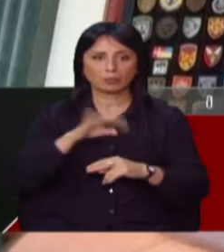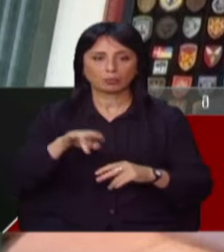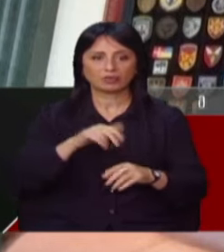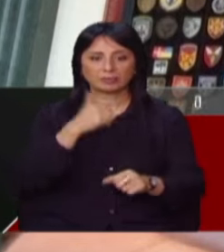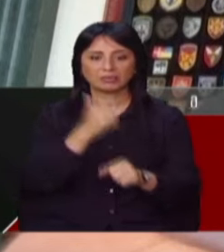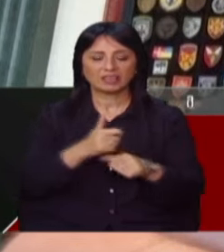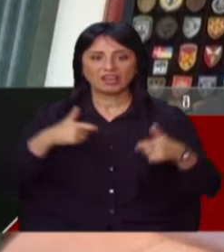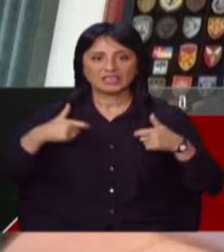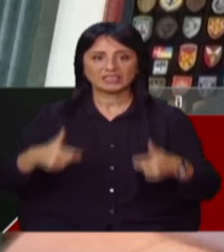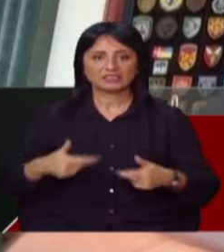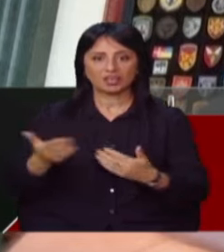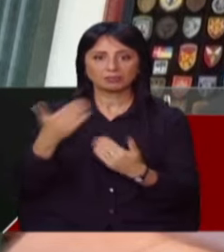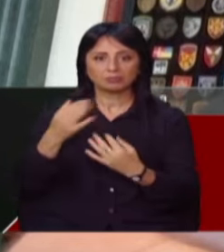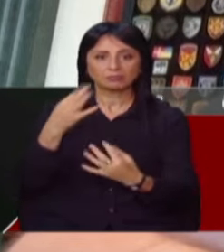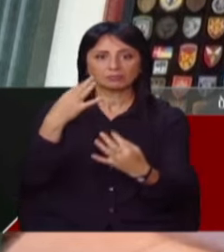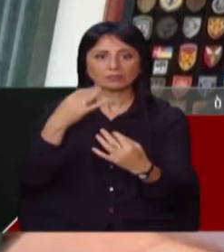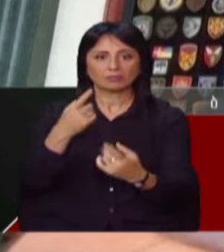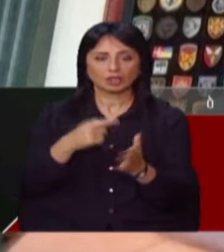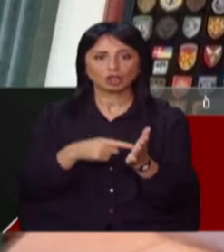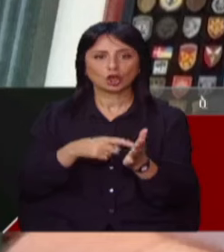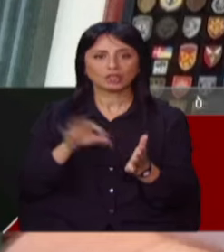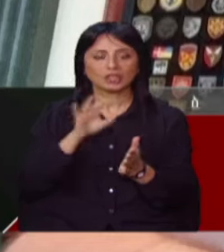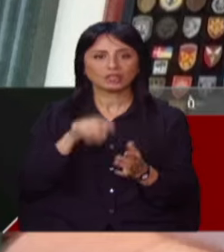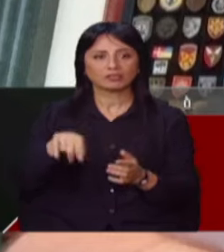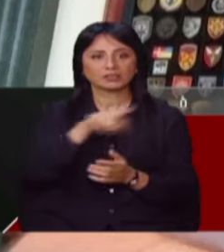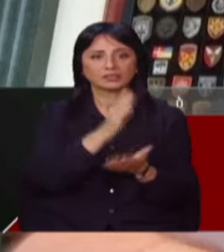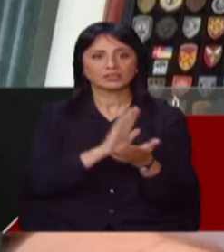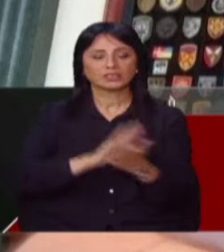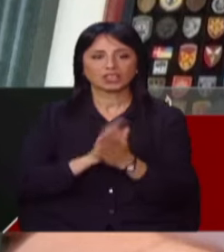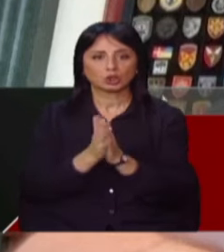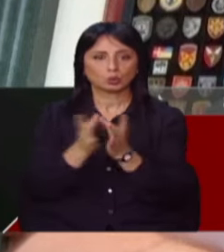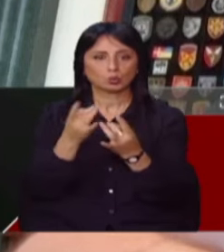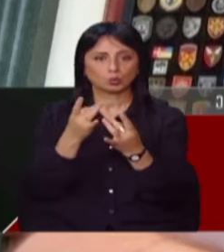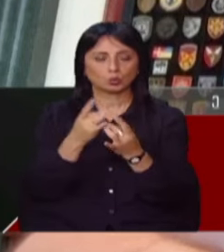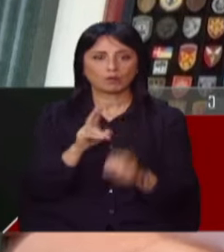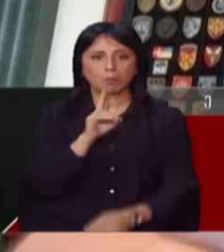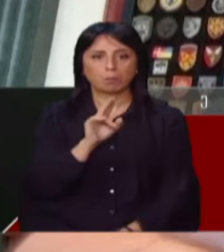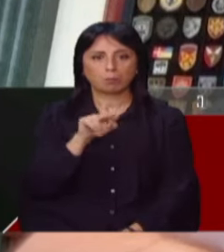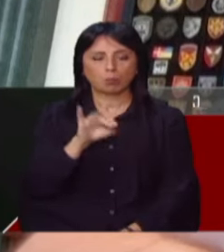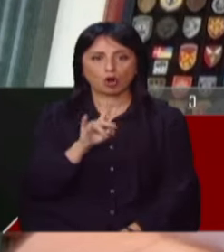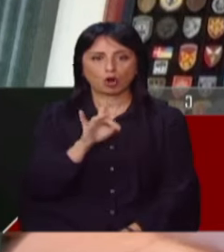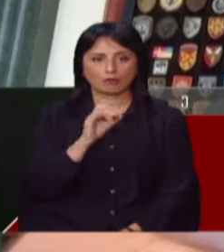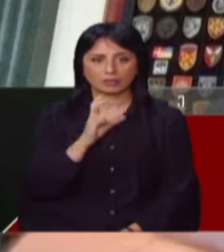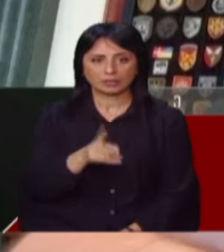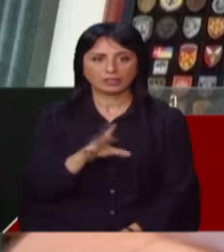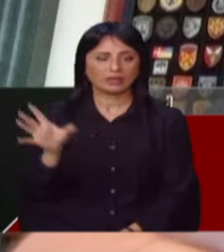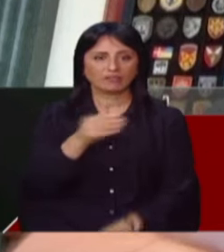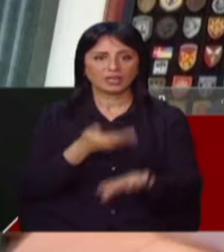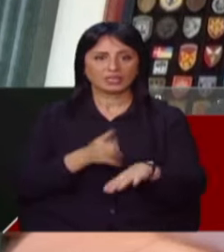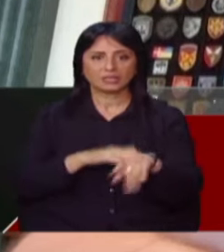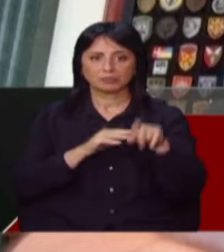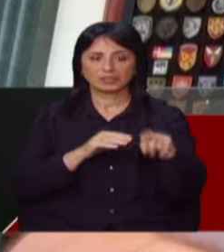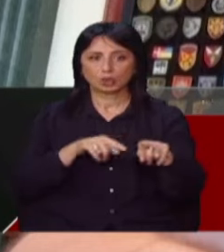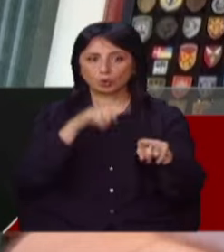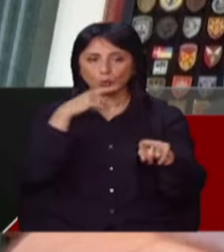ასევე მთავარსარდალმა მომაწოდა ინფორმაცია დონეცკის ოლქში ფრონტზე არსებული სიტუაციის შესახებ, პოკროვსკის მიმართულებაზე, რომელიც ყველაზე მძიმეა და